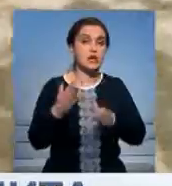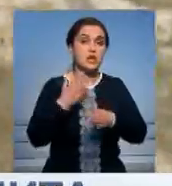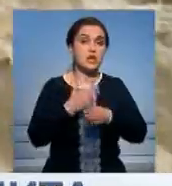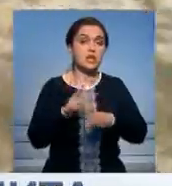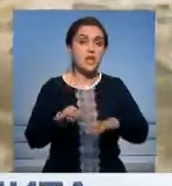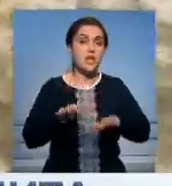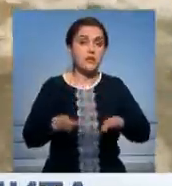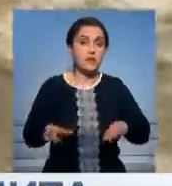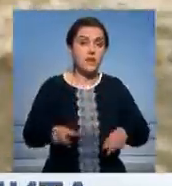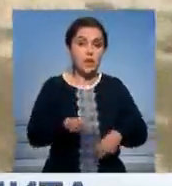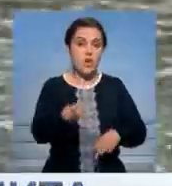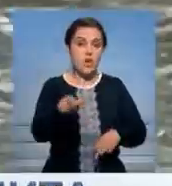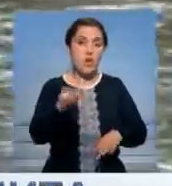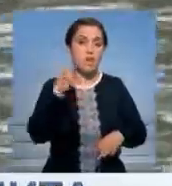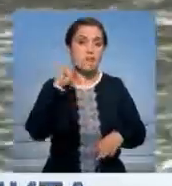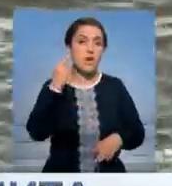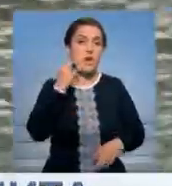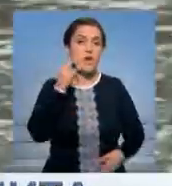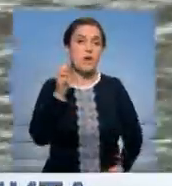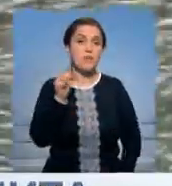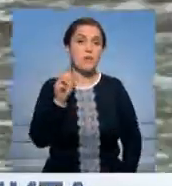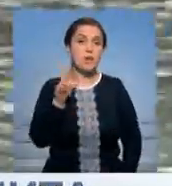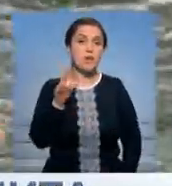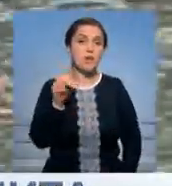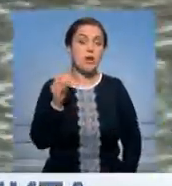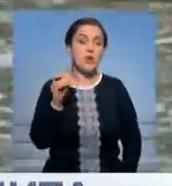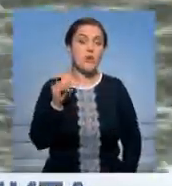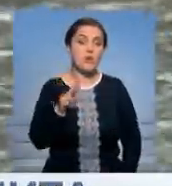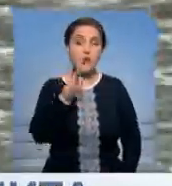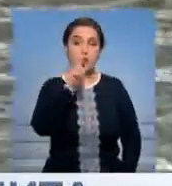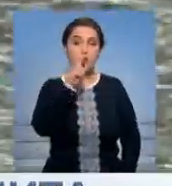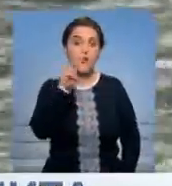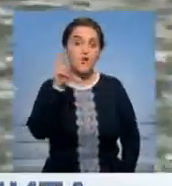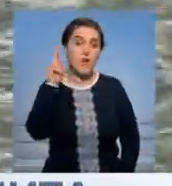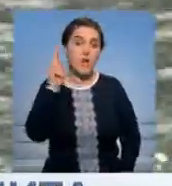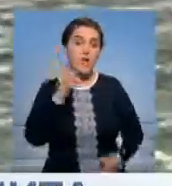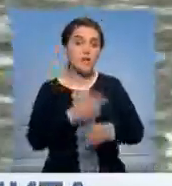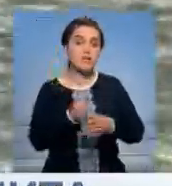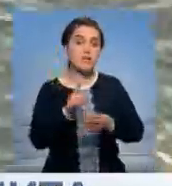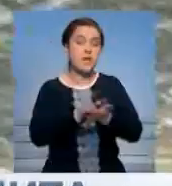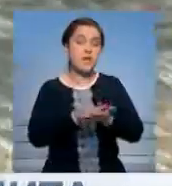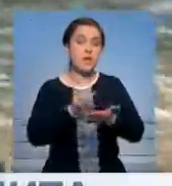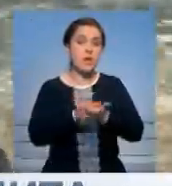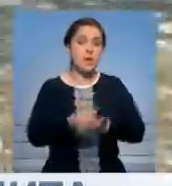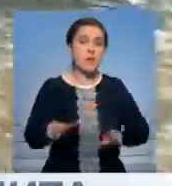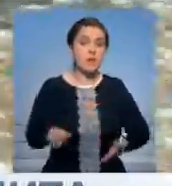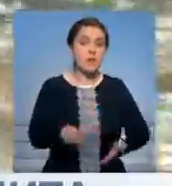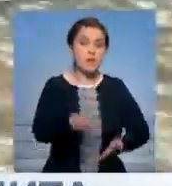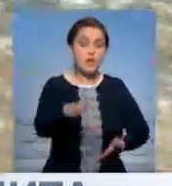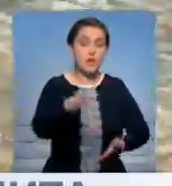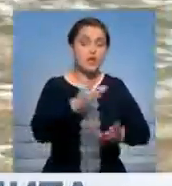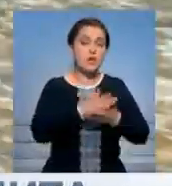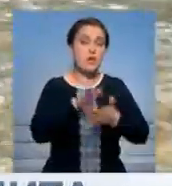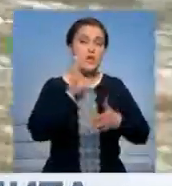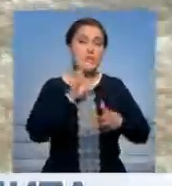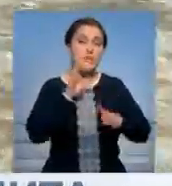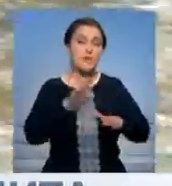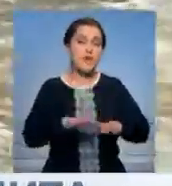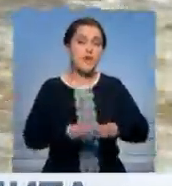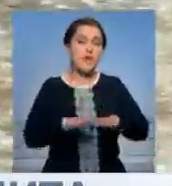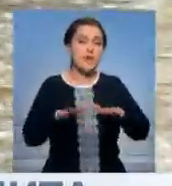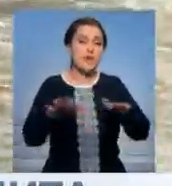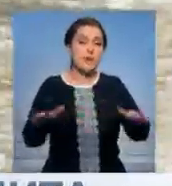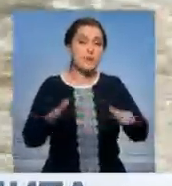автодорога Павлодар-Баянаул. 2 года назад здесь размыло большой участок дороги. Потоки талой воды хлынули со склон